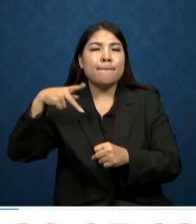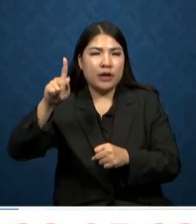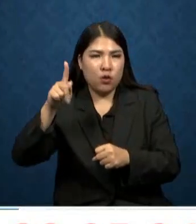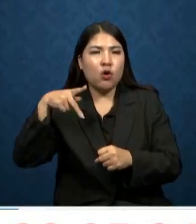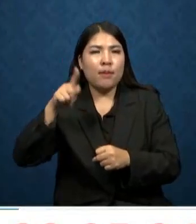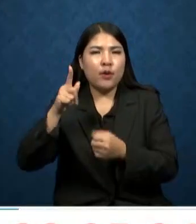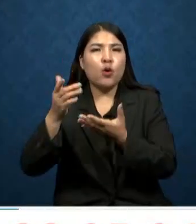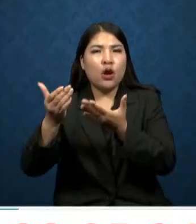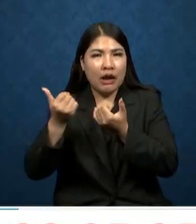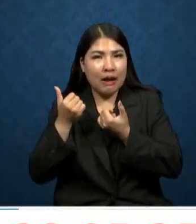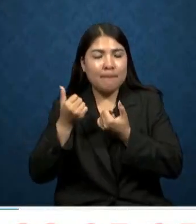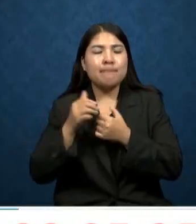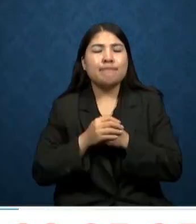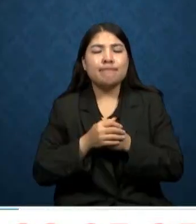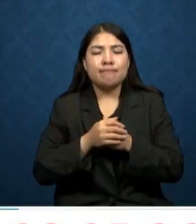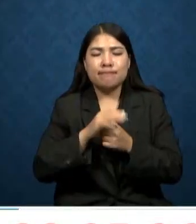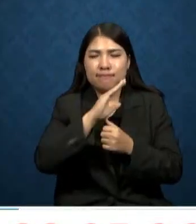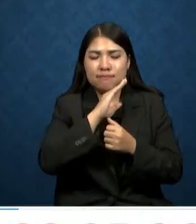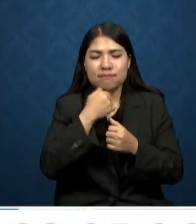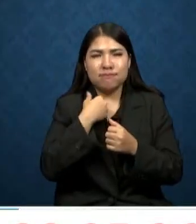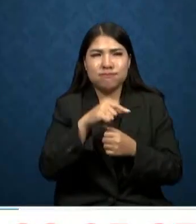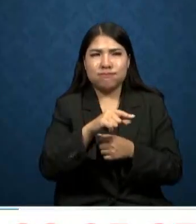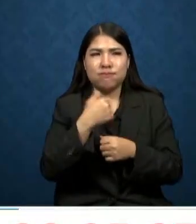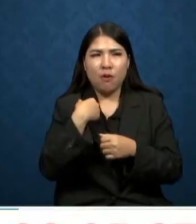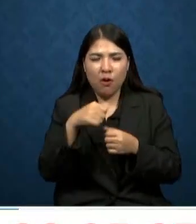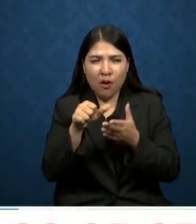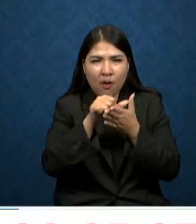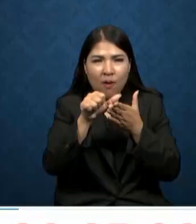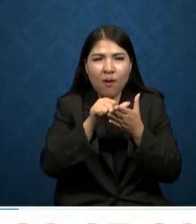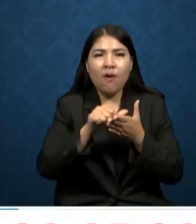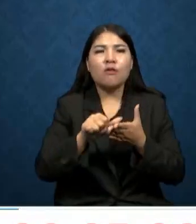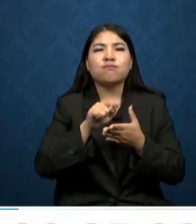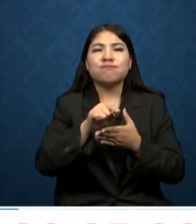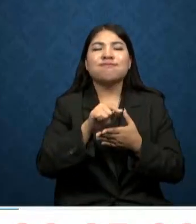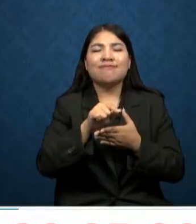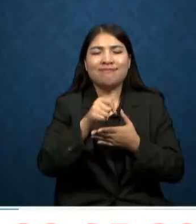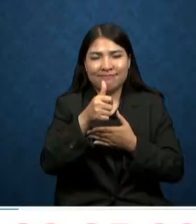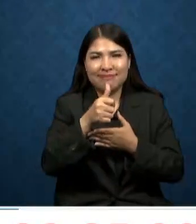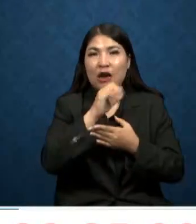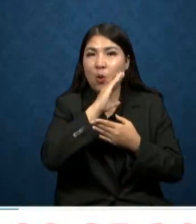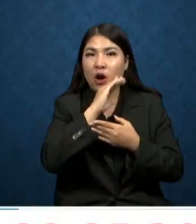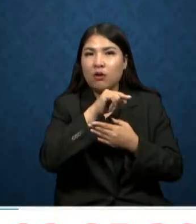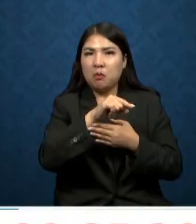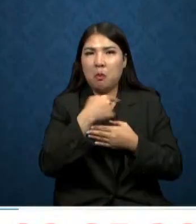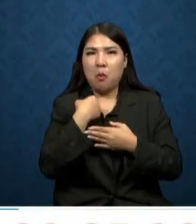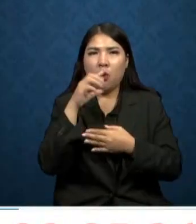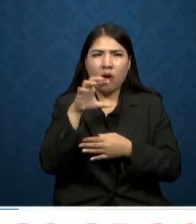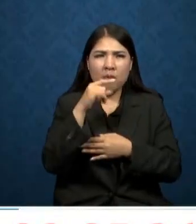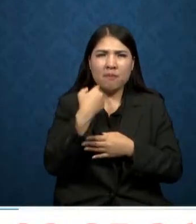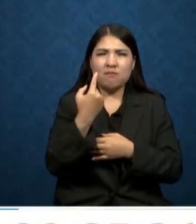ใสแล้วก็แก้ข้อคหาของกรมบัญชีกลางได้นะว่าถูกกล่าวหาูกล่าว